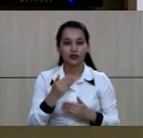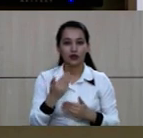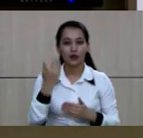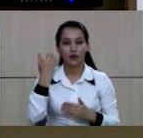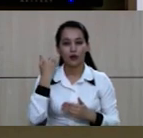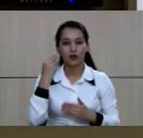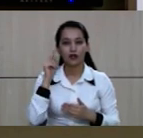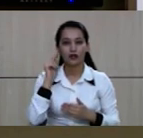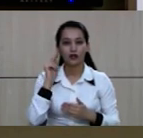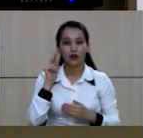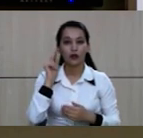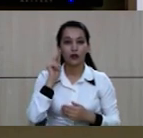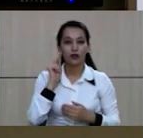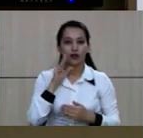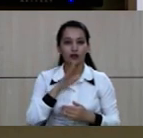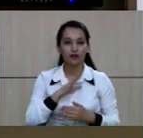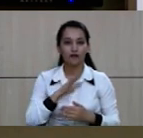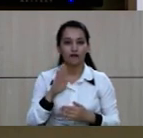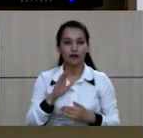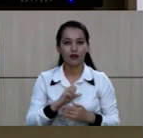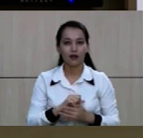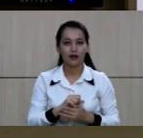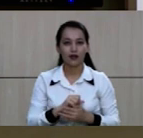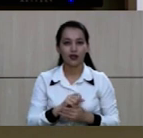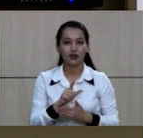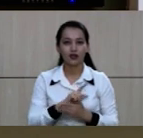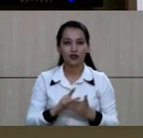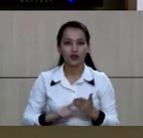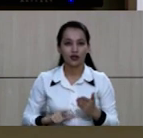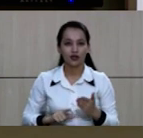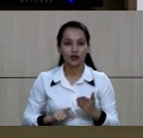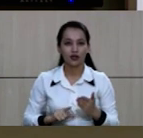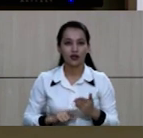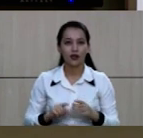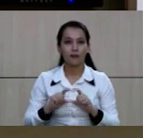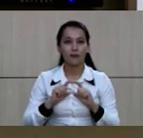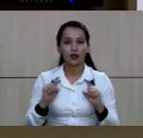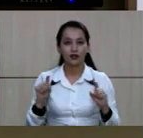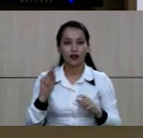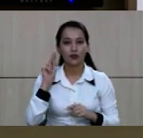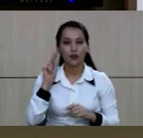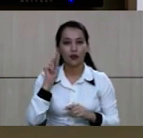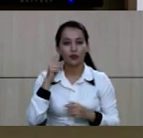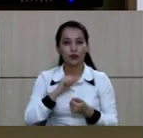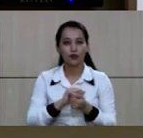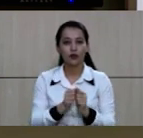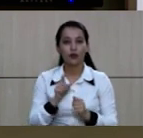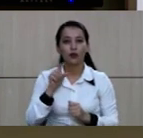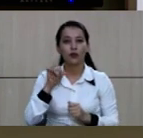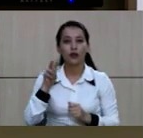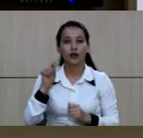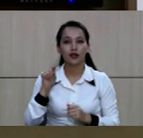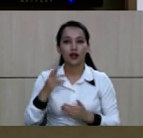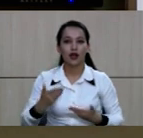o'tgan darslarda o'rgangan va she'rlarini, masallarini o'qib o'rgangan Gulxaniy